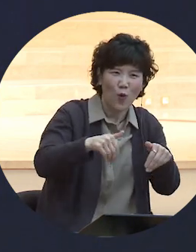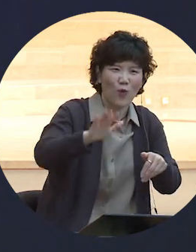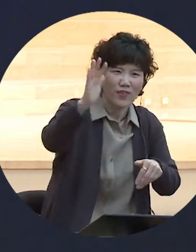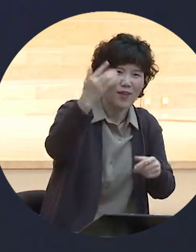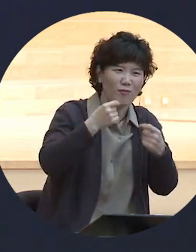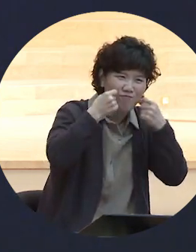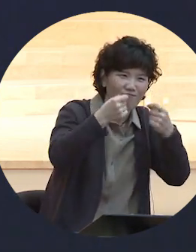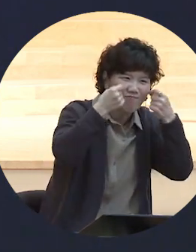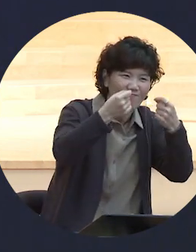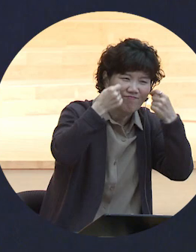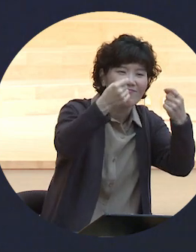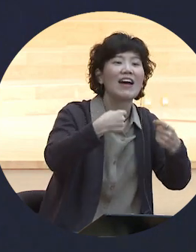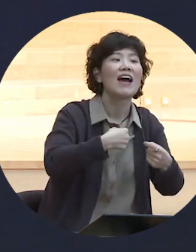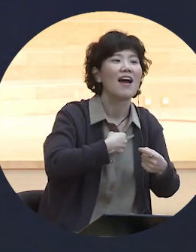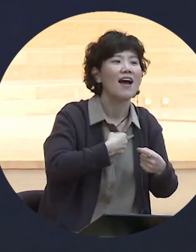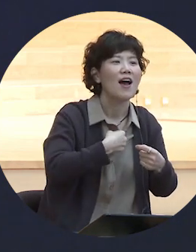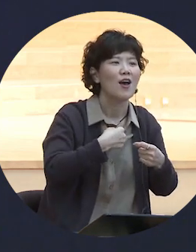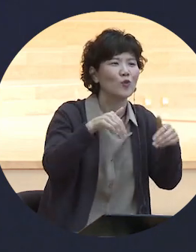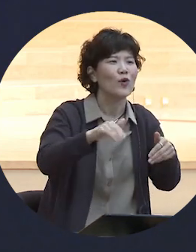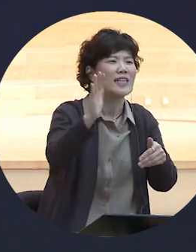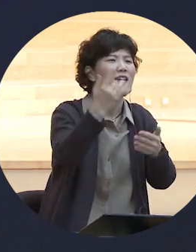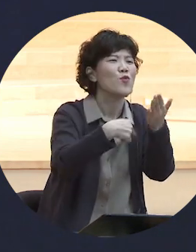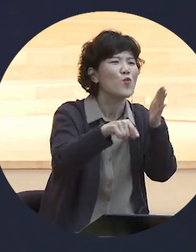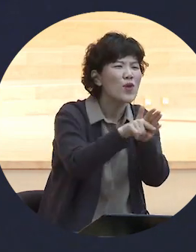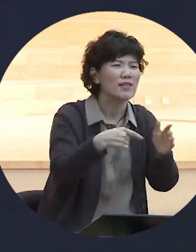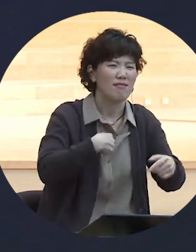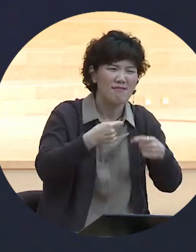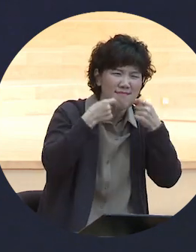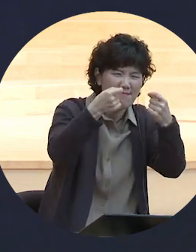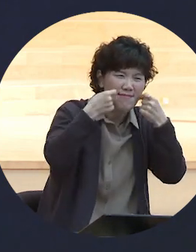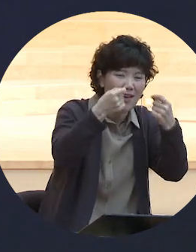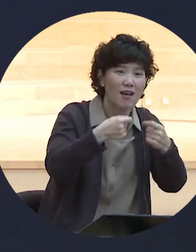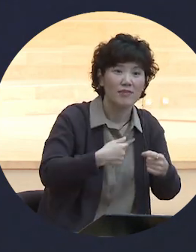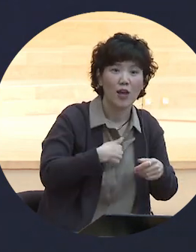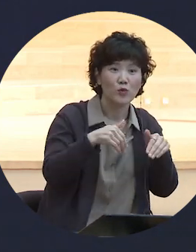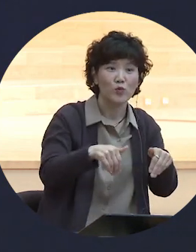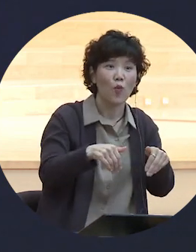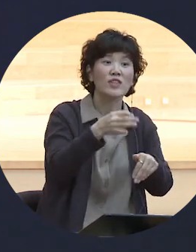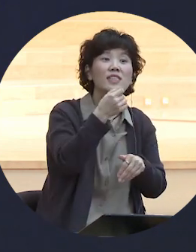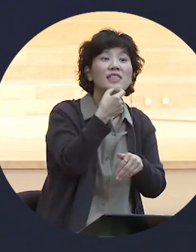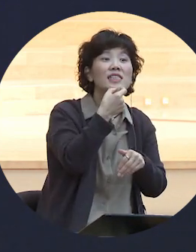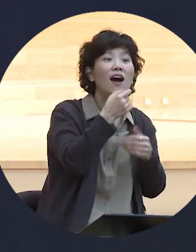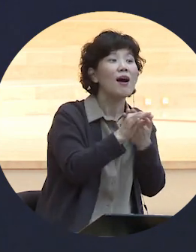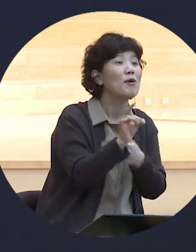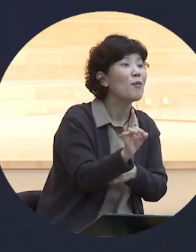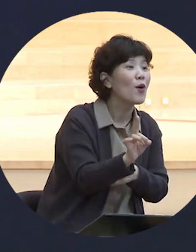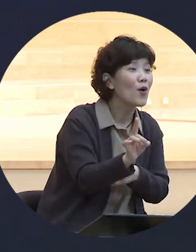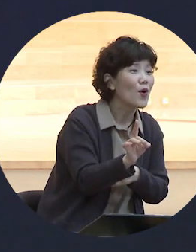노력하고 나는 종. 그거 안 하면 어떻게 될까요?